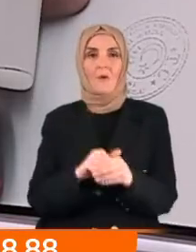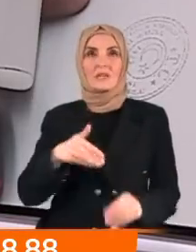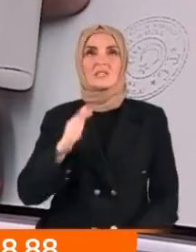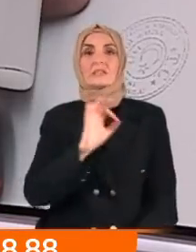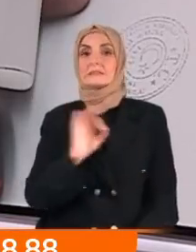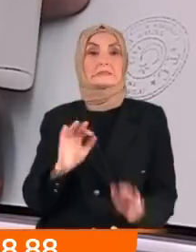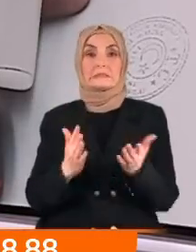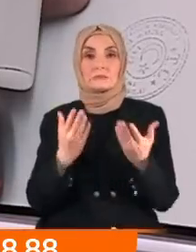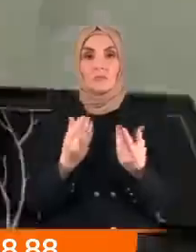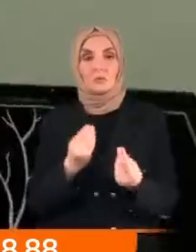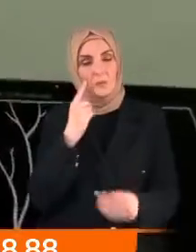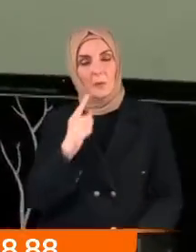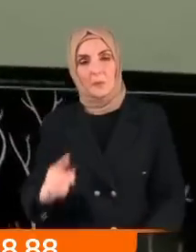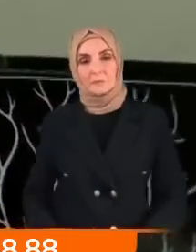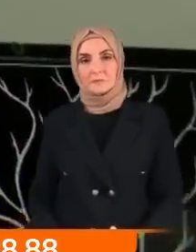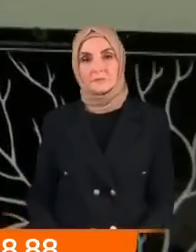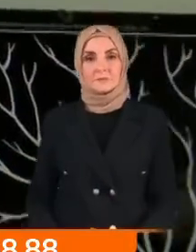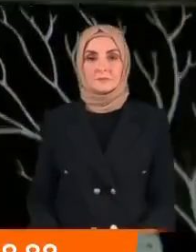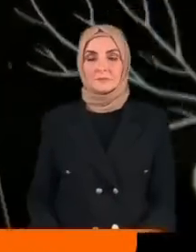yanıtları.